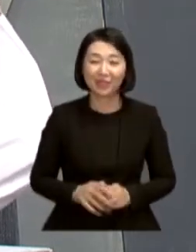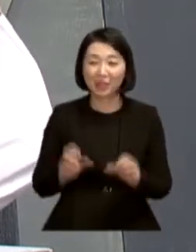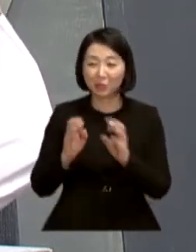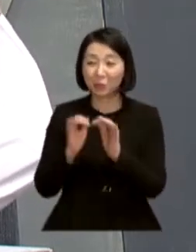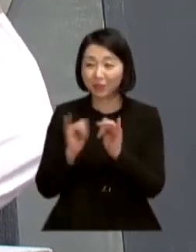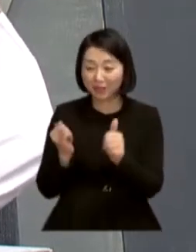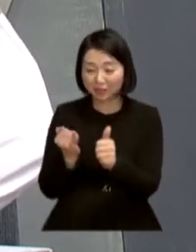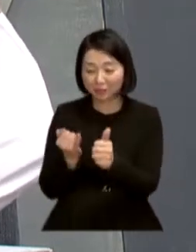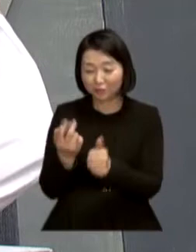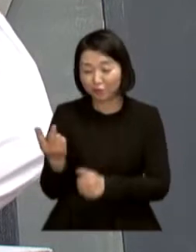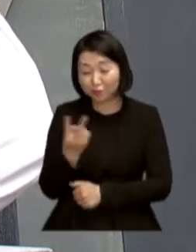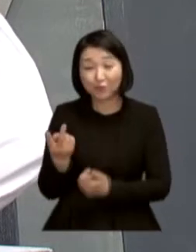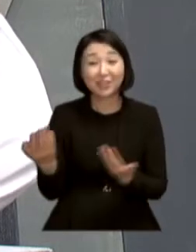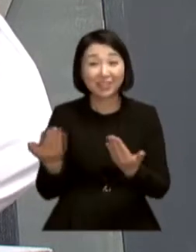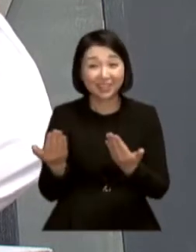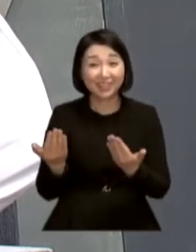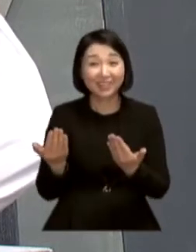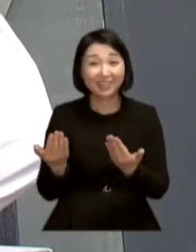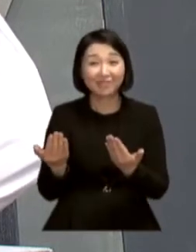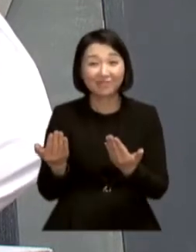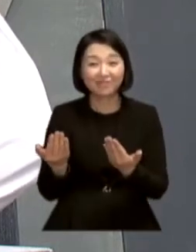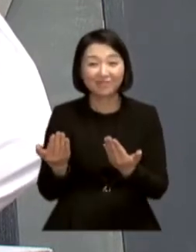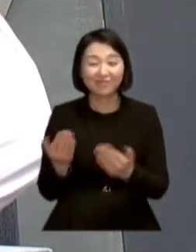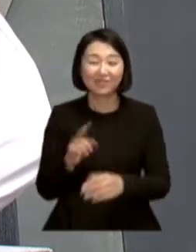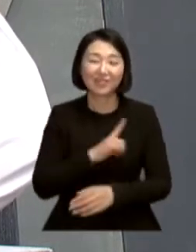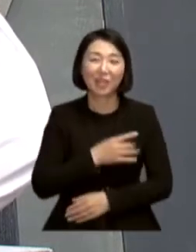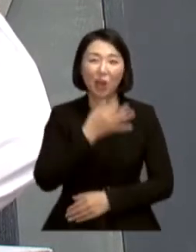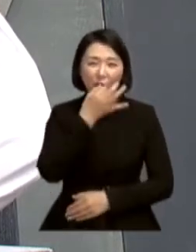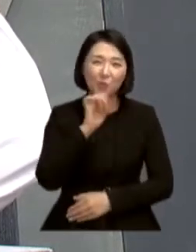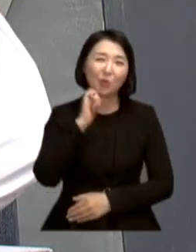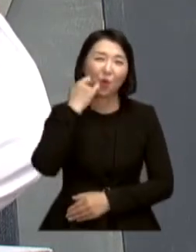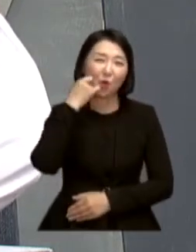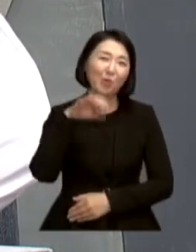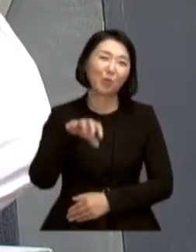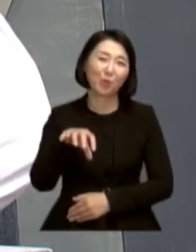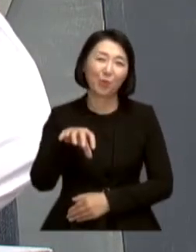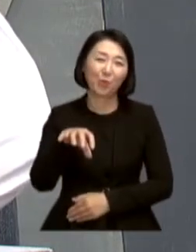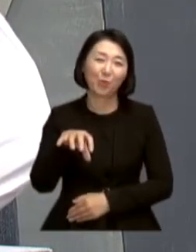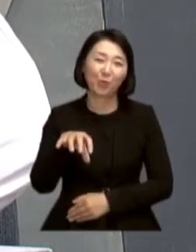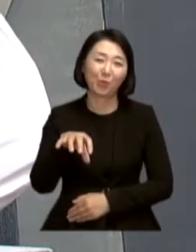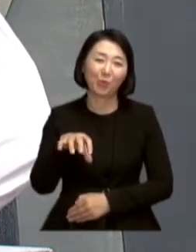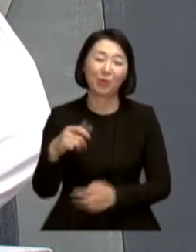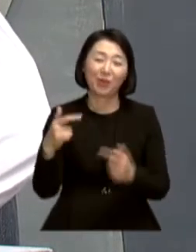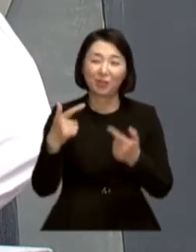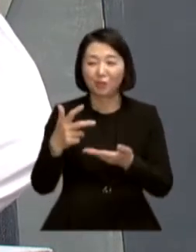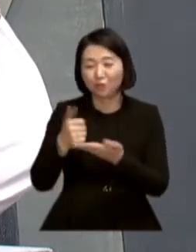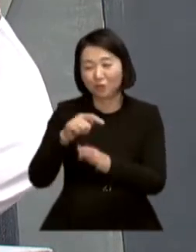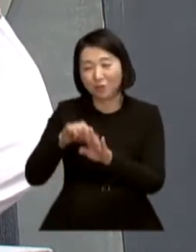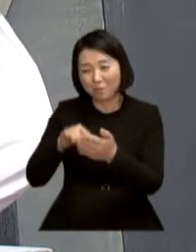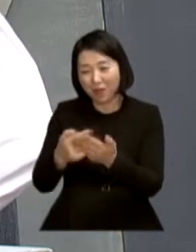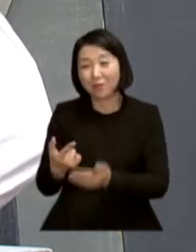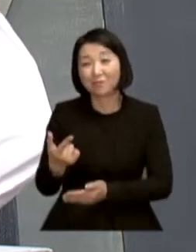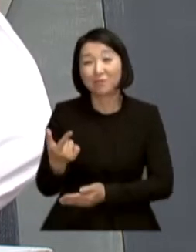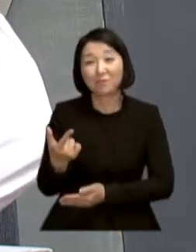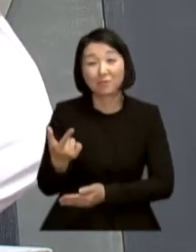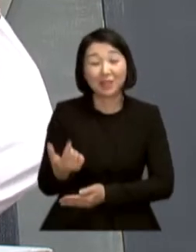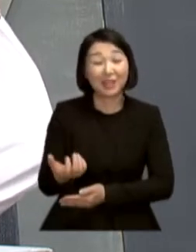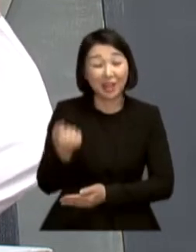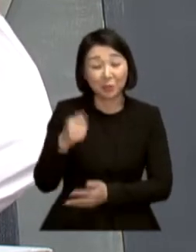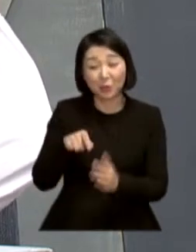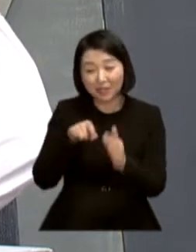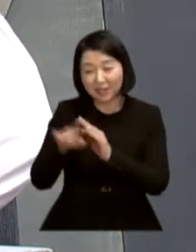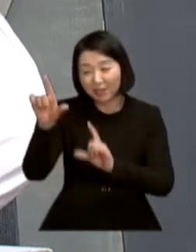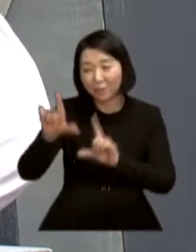선교사님이 하시는 사역 또 정말 가장 힘들고 어려운 자리에 늘 주님의 마음으로 찾아가시는 그